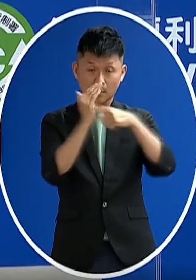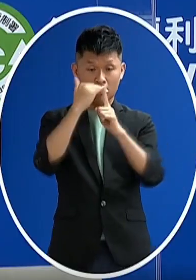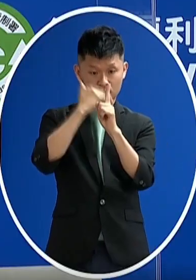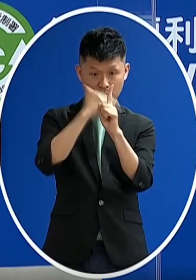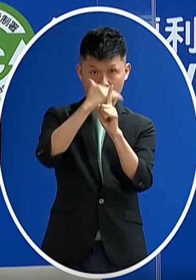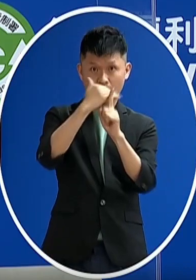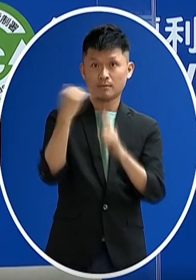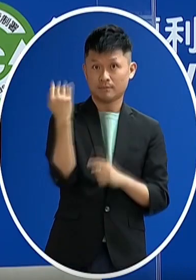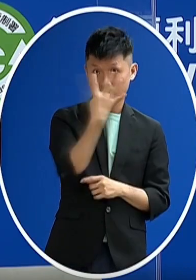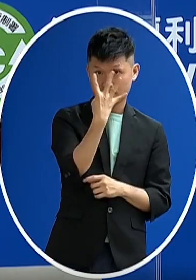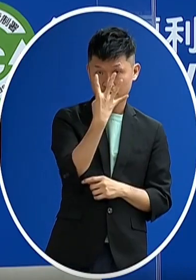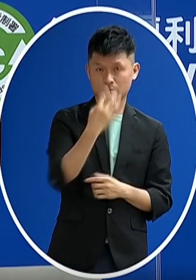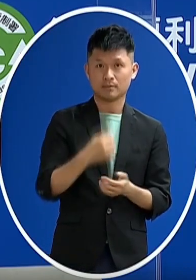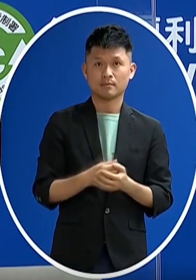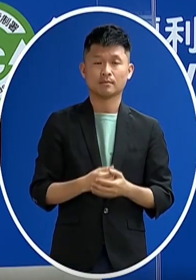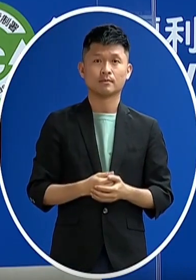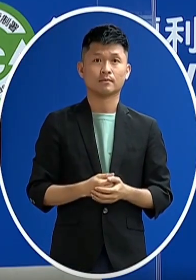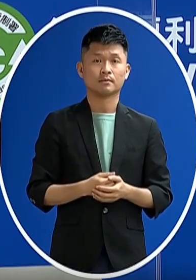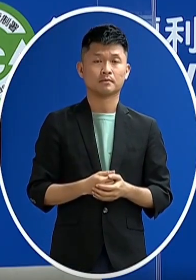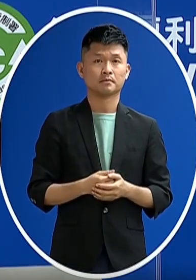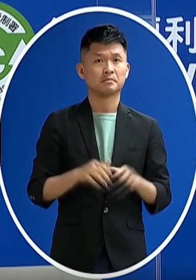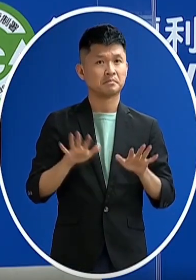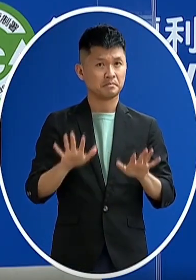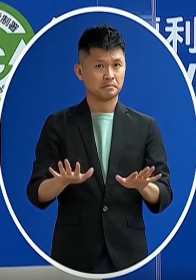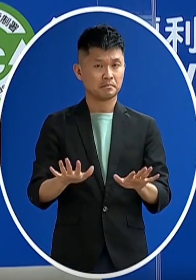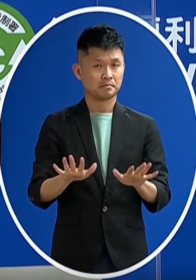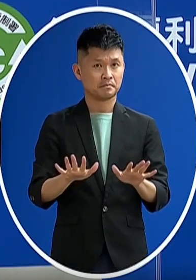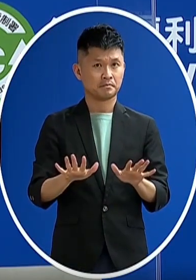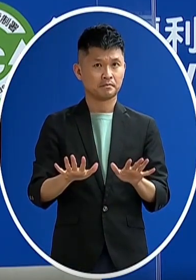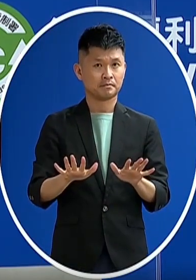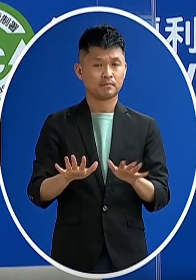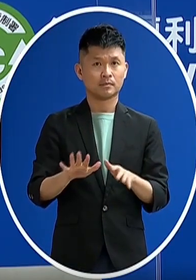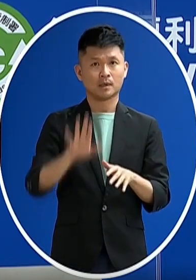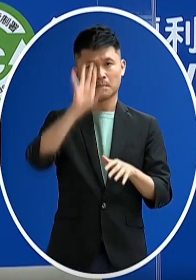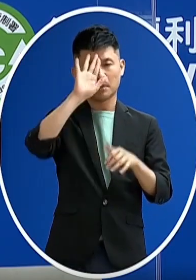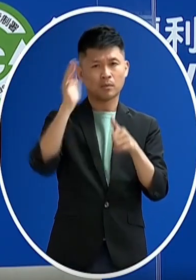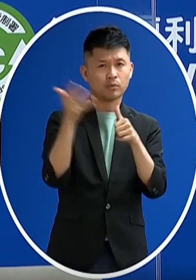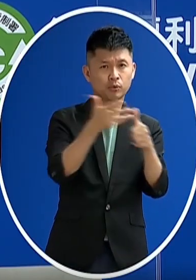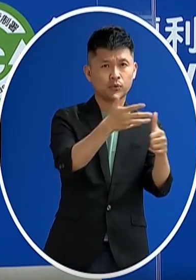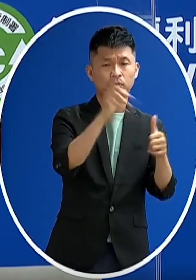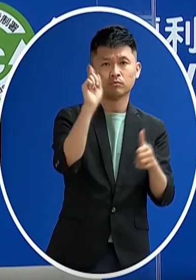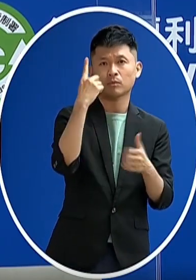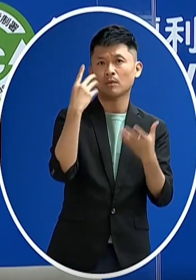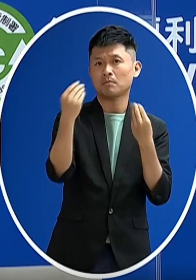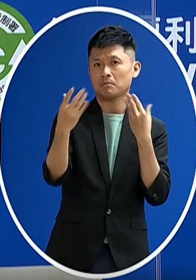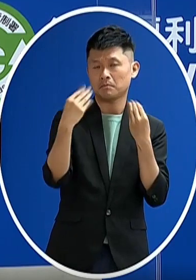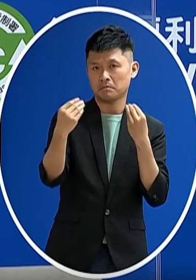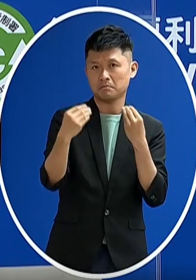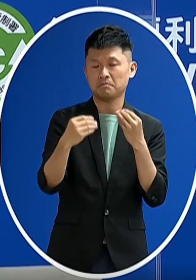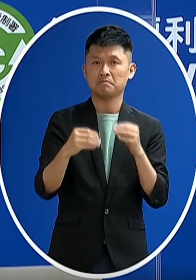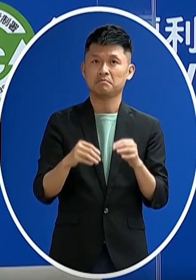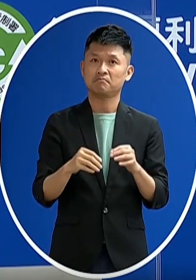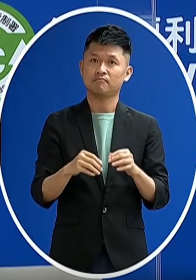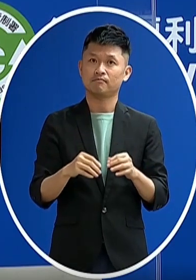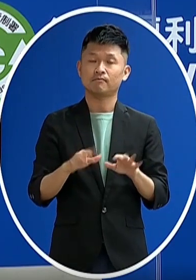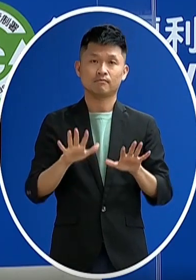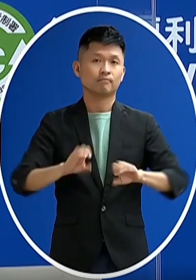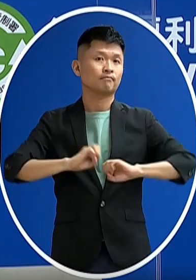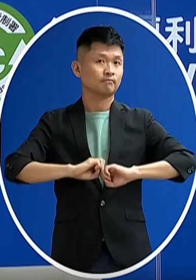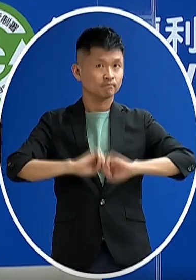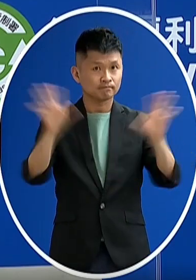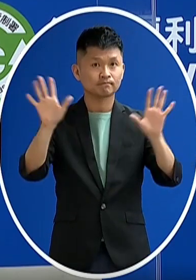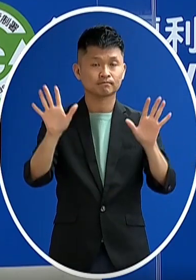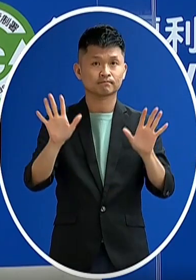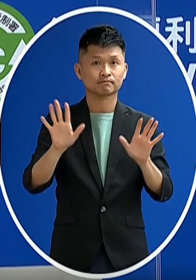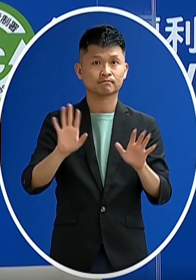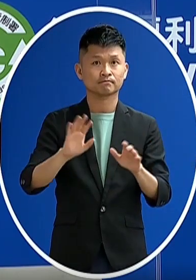那本来是在一级以前，那现在因为出现了感染源不明的本土病例，我们就宣布我们这